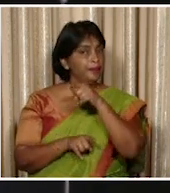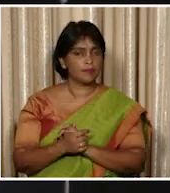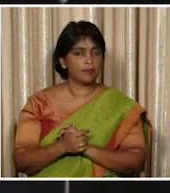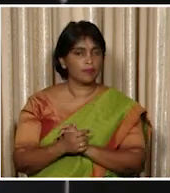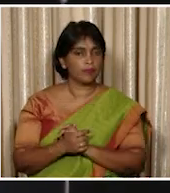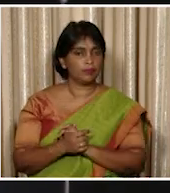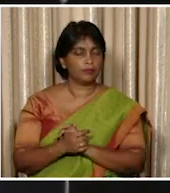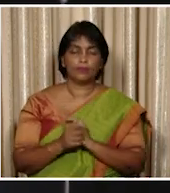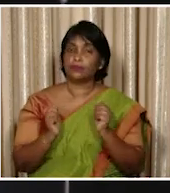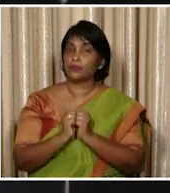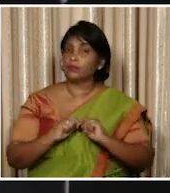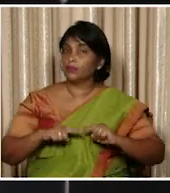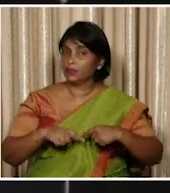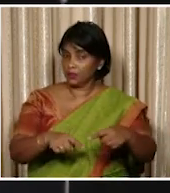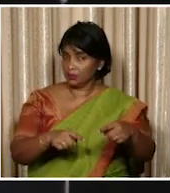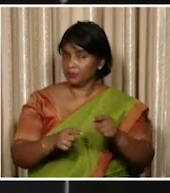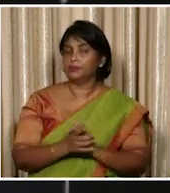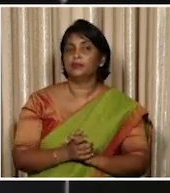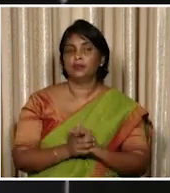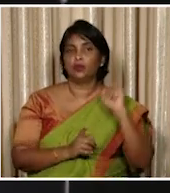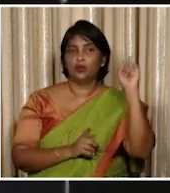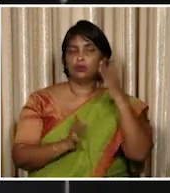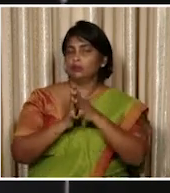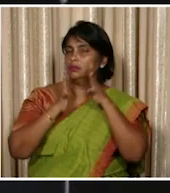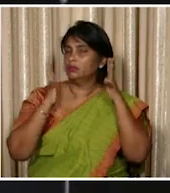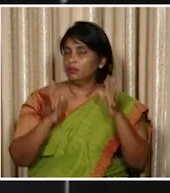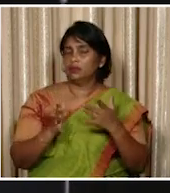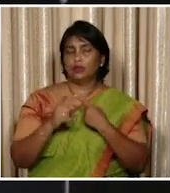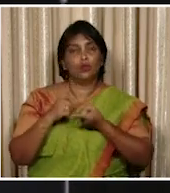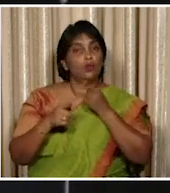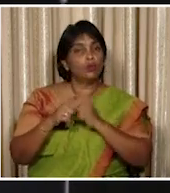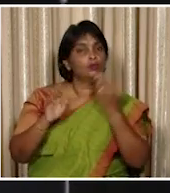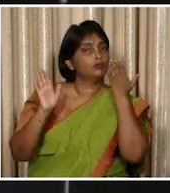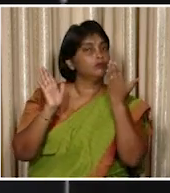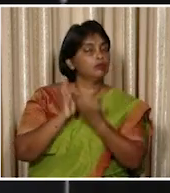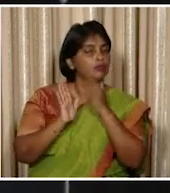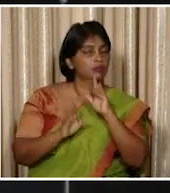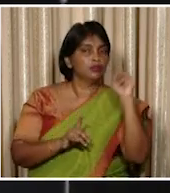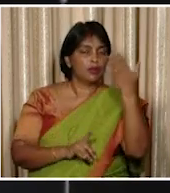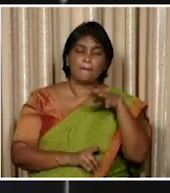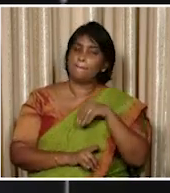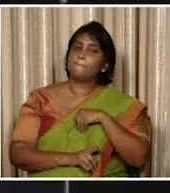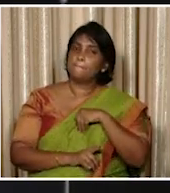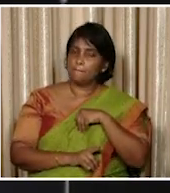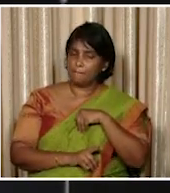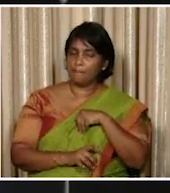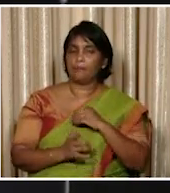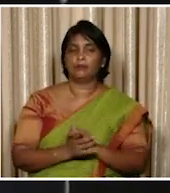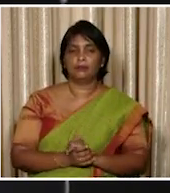எத்துமாகே காரியபார காட்டத் விஷால நிதர்சனக் வினவாய்க்கேனுக்க கௌருத் பிலிகான்